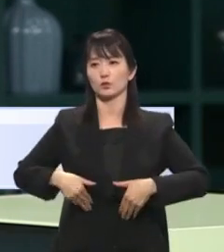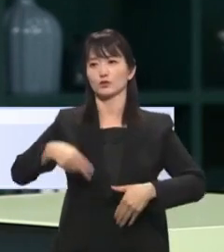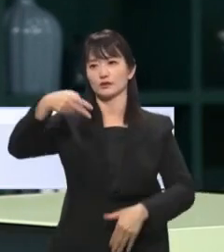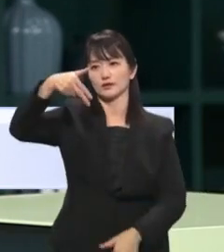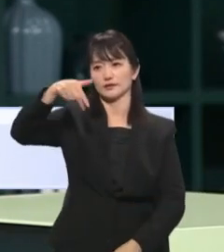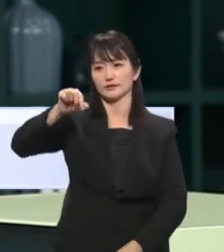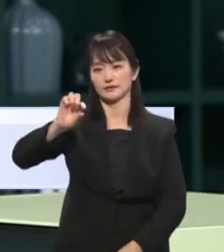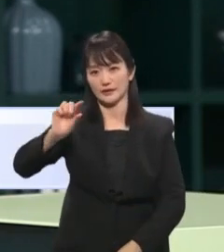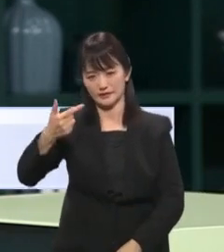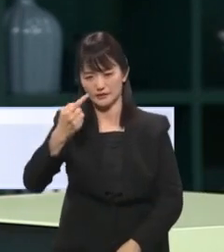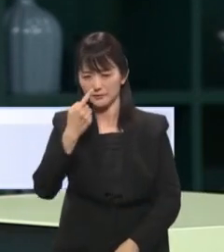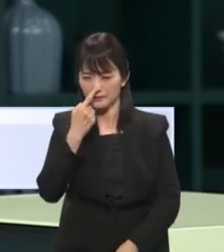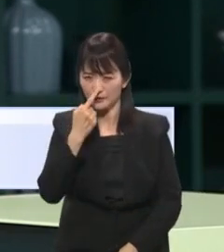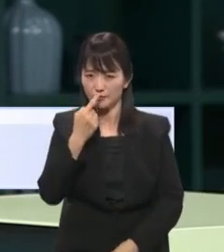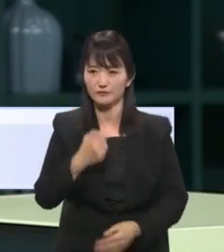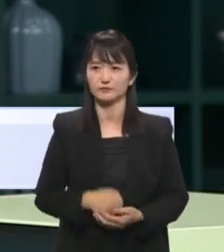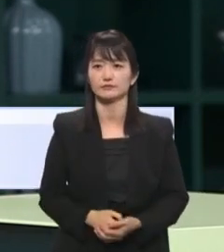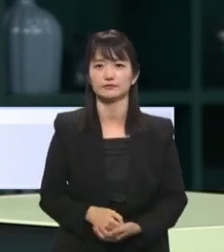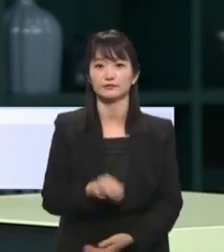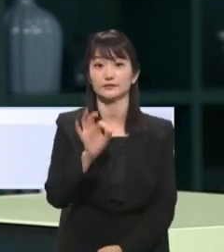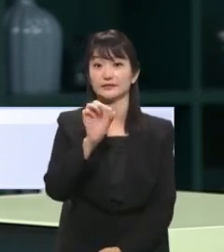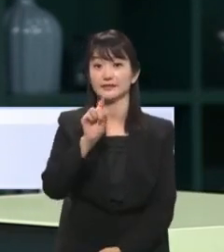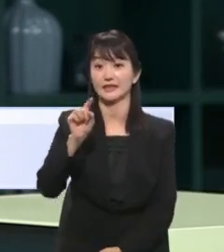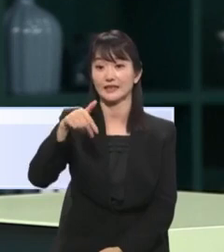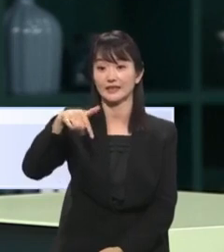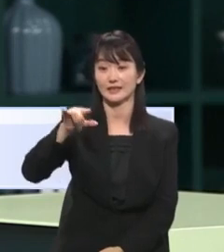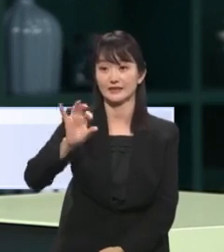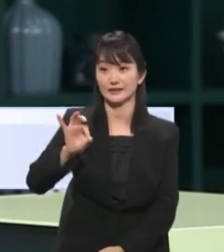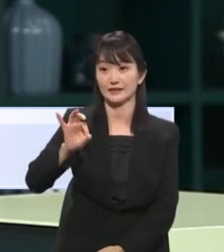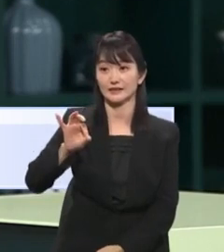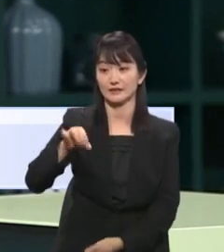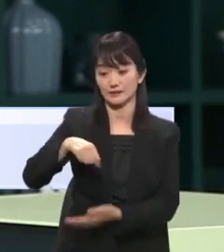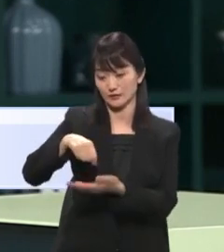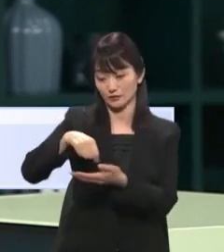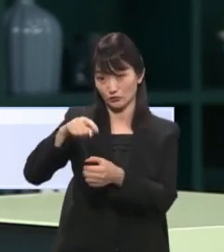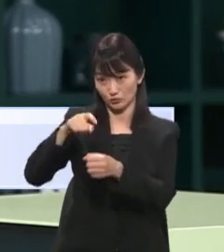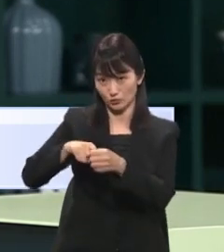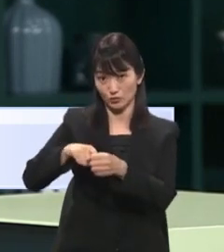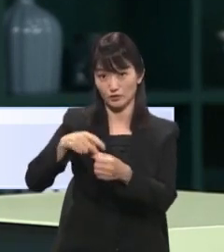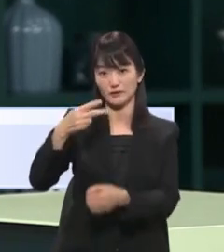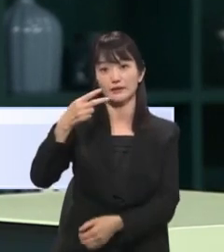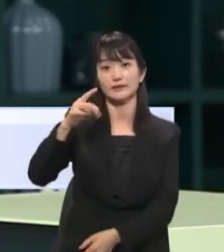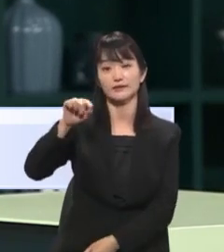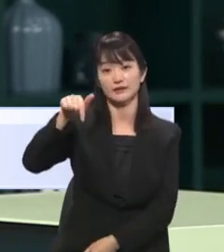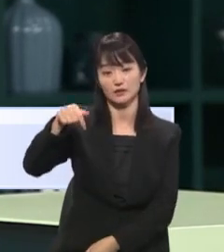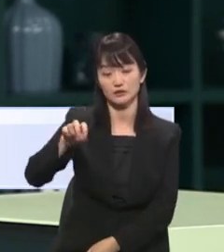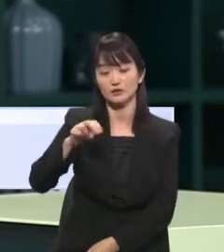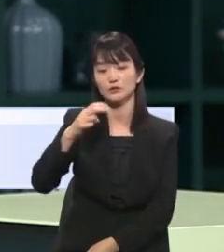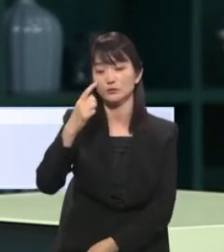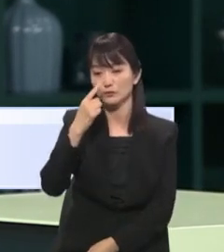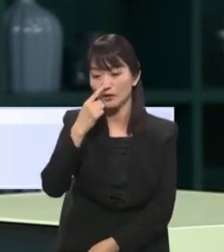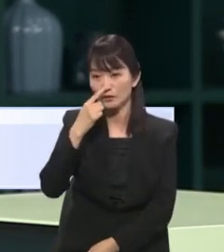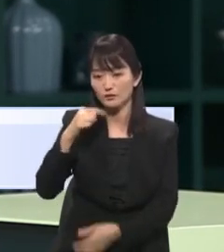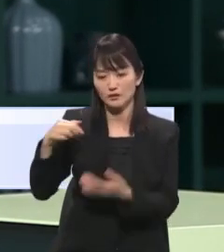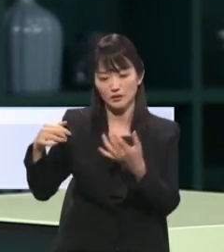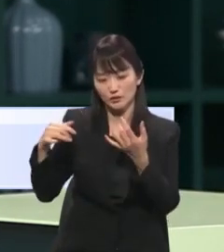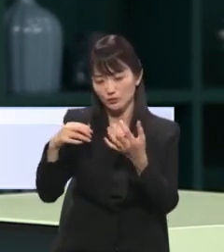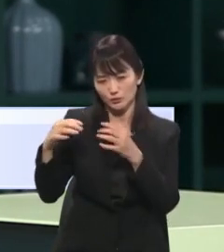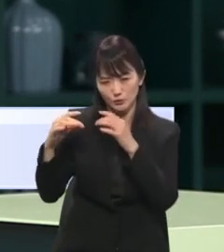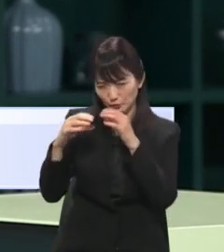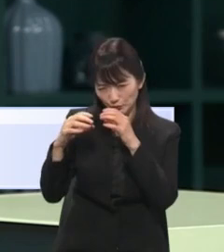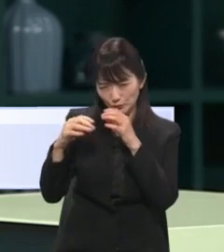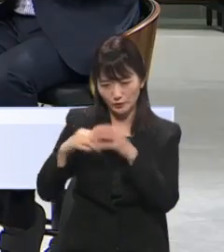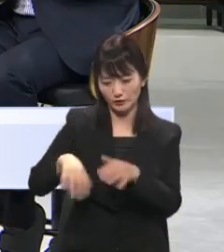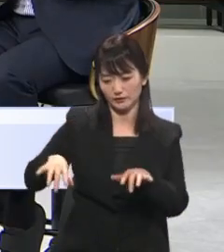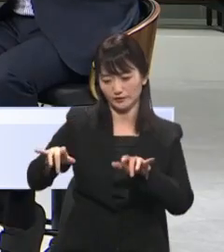공부를 하셨군요. 네, 기초부터요. 그다음에 아쟁. 작곡을 위해서 한 거예요. 대금 배우고 피리 배우고 가야금 배우고 거문고 배우고